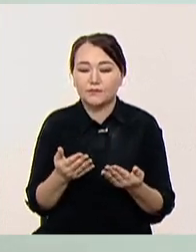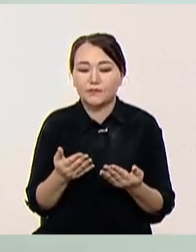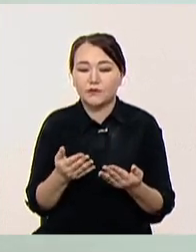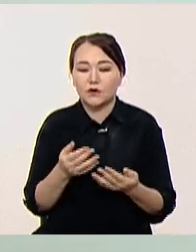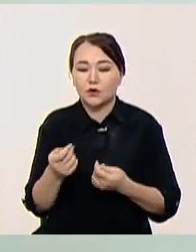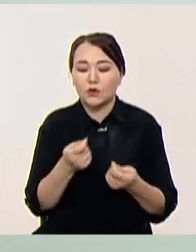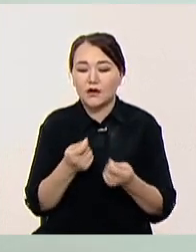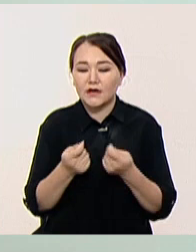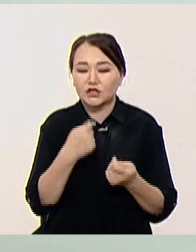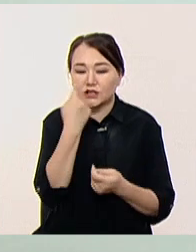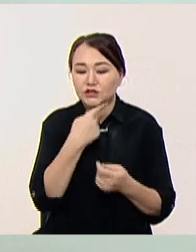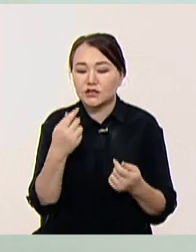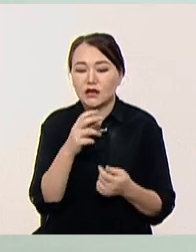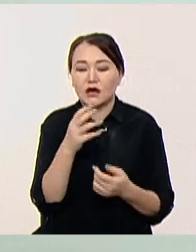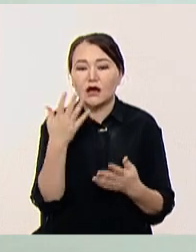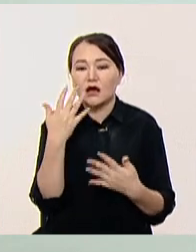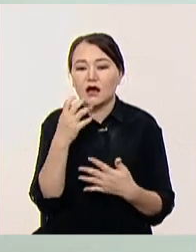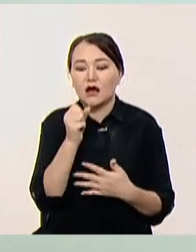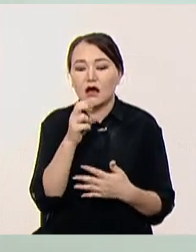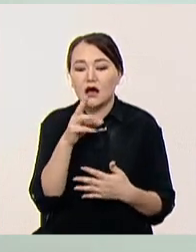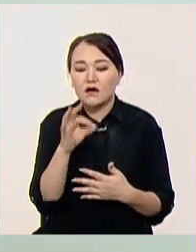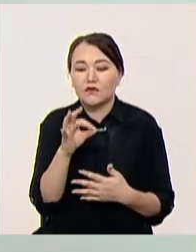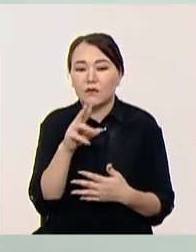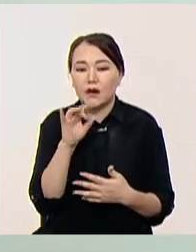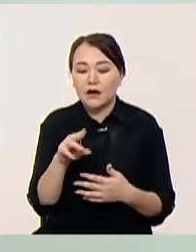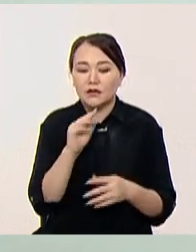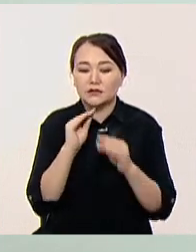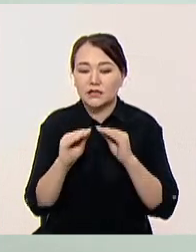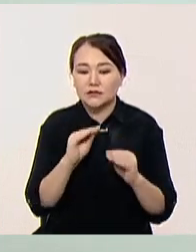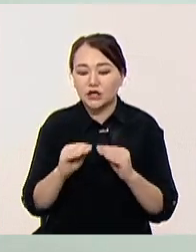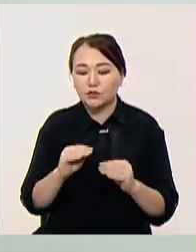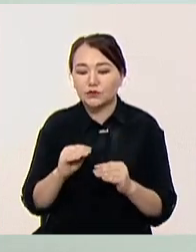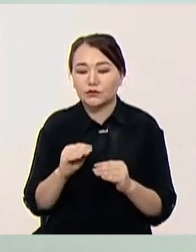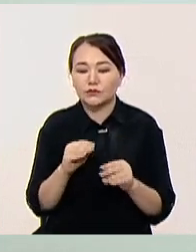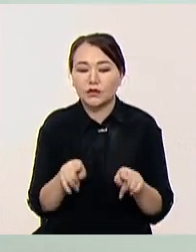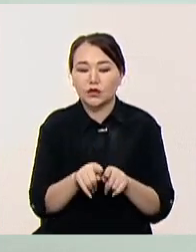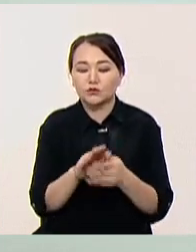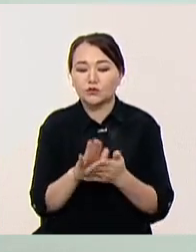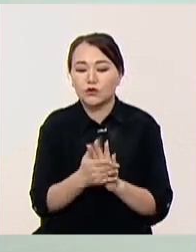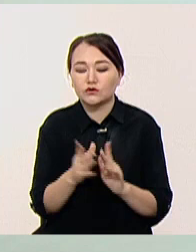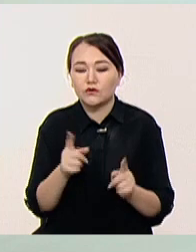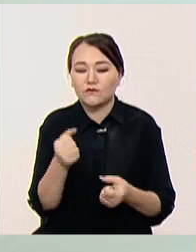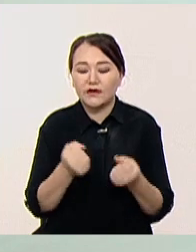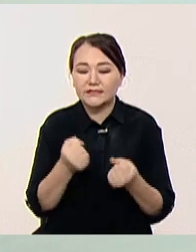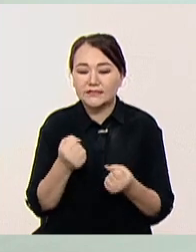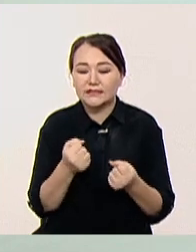наверное, руководящих лиц автопарка, потому что непосредственно они создают такие условия, что водители